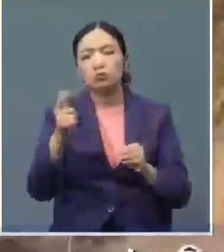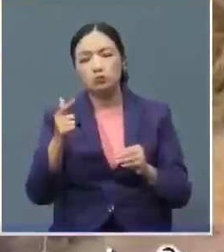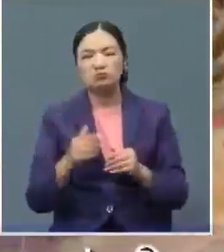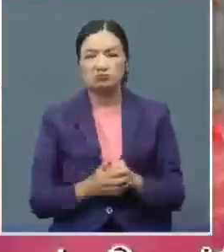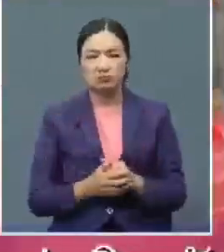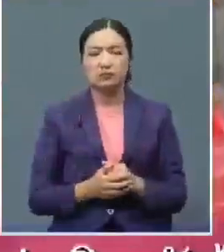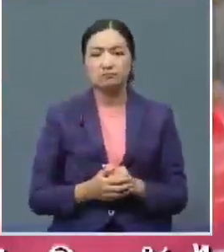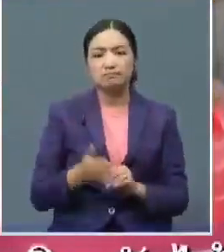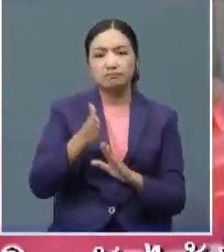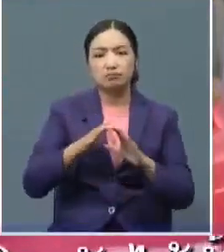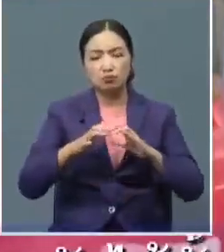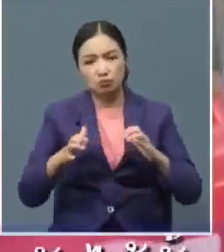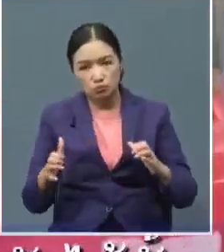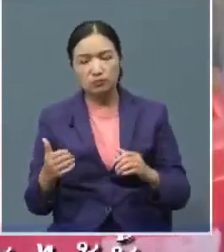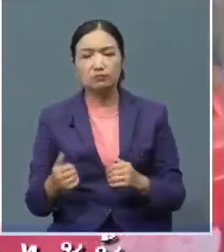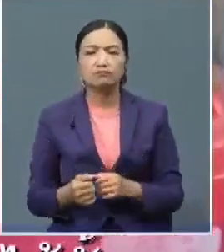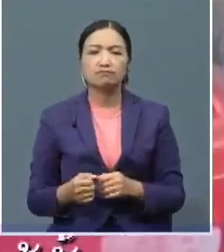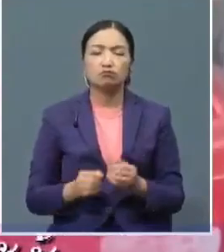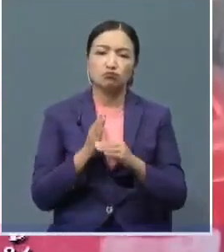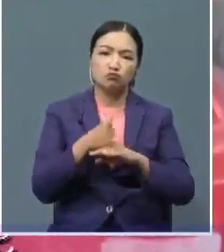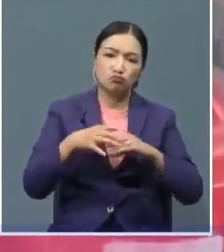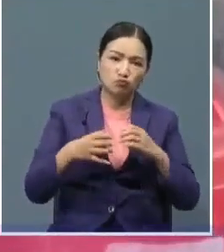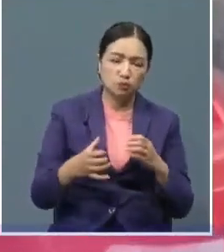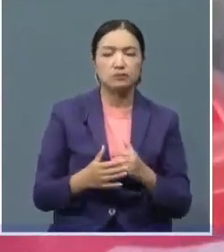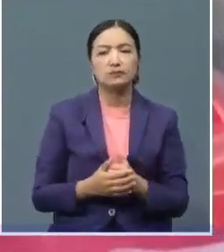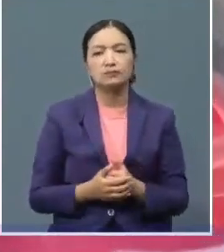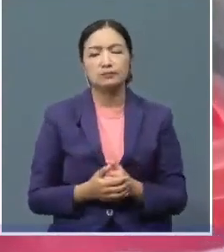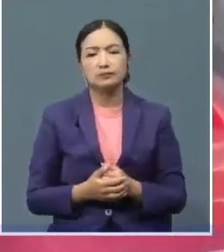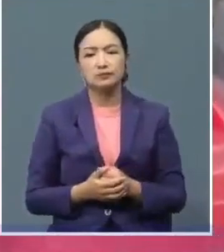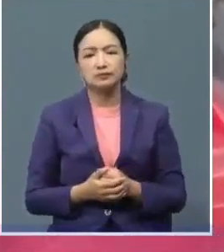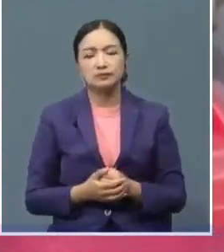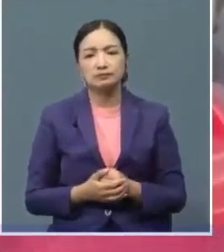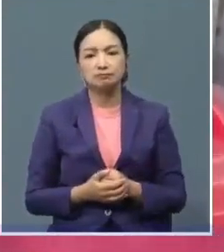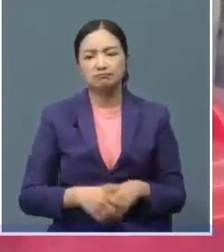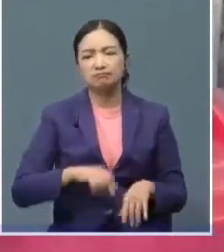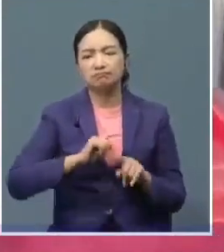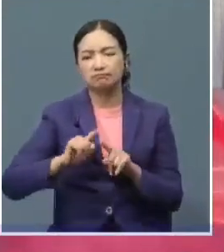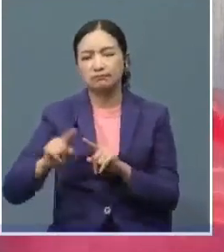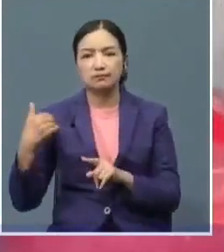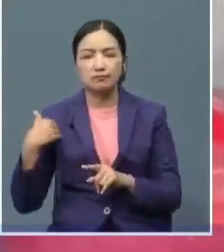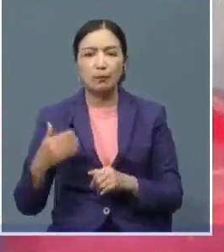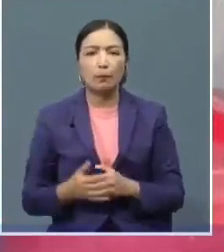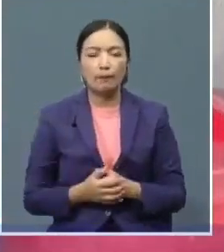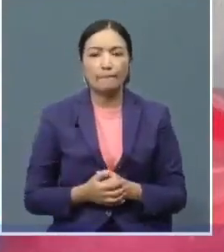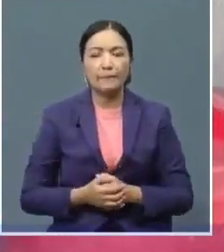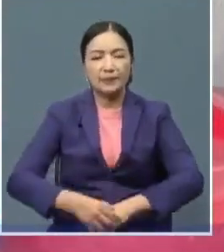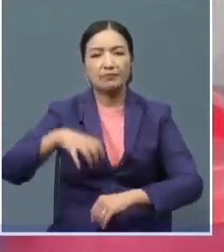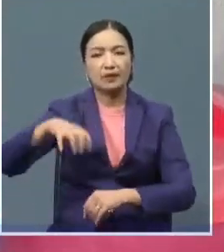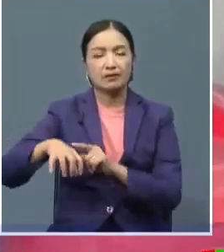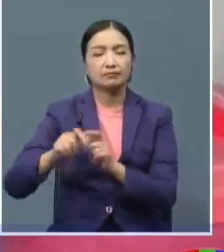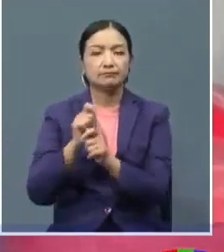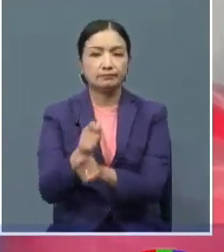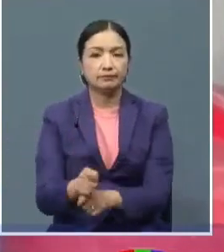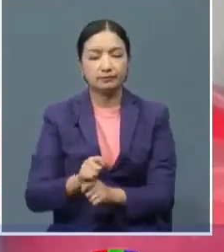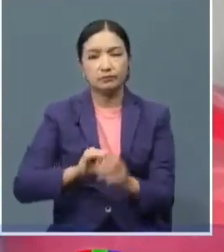แปลงใหญ่ส่วนทุเรียนช้างซ้ายแปลงใหญ่มังคุดแล้วก็ยังรวมถึงอีกหลายๆพื้นที่ซึ่งสำนักงานเกษตรจังหวัด